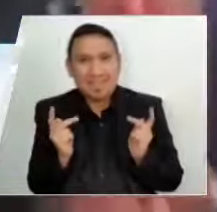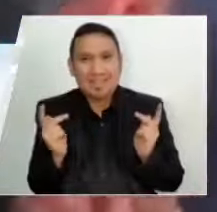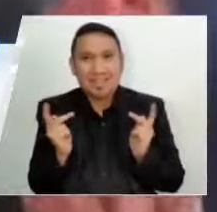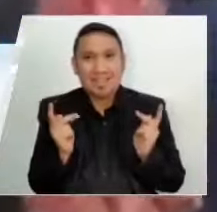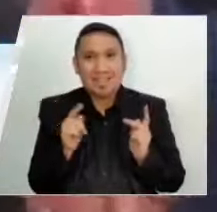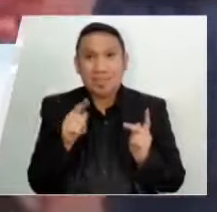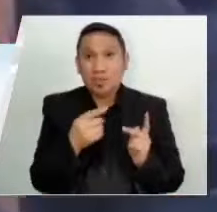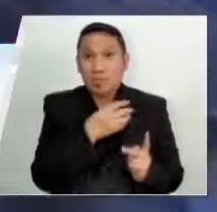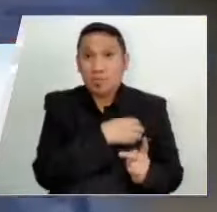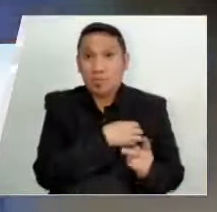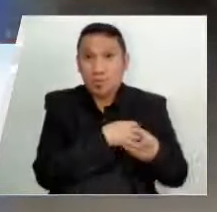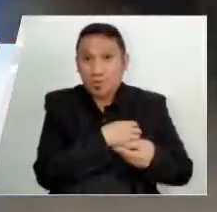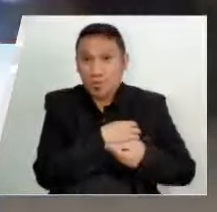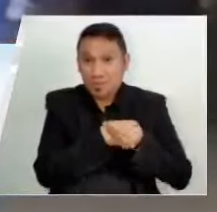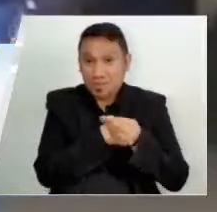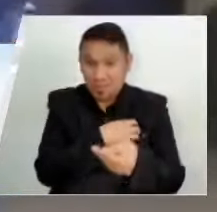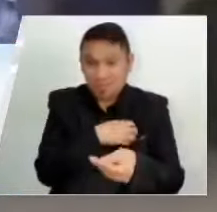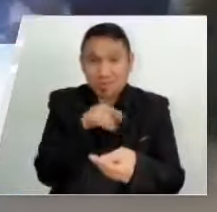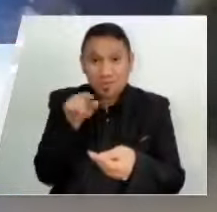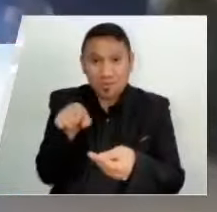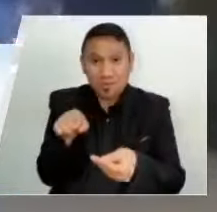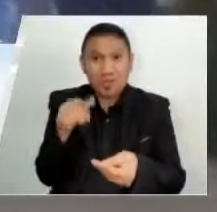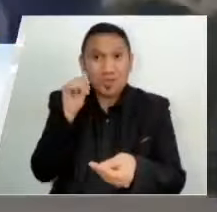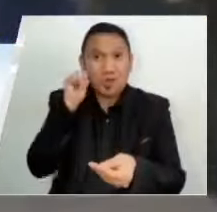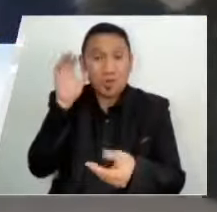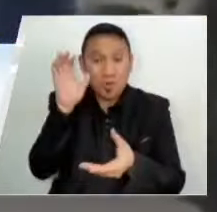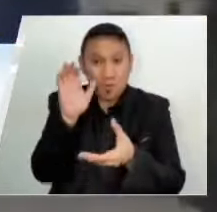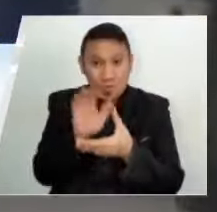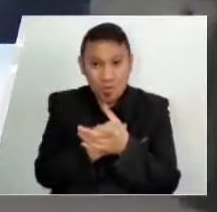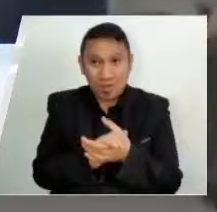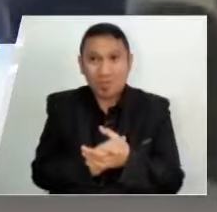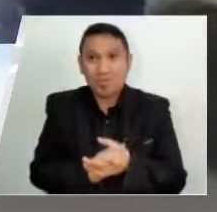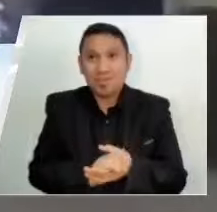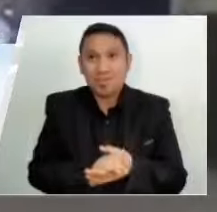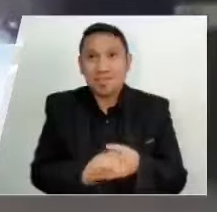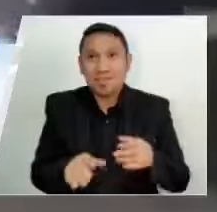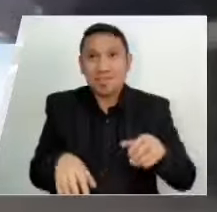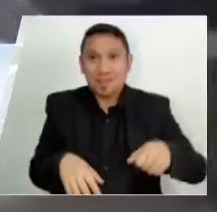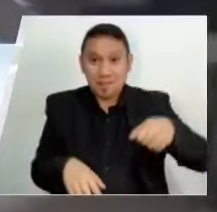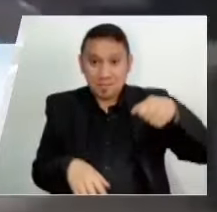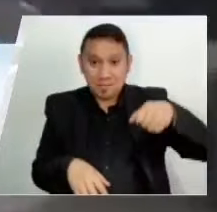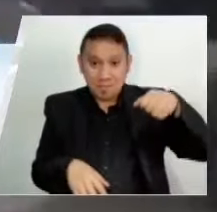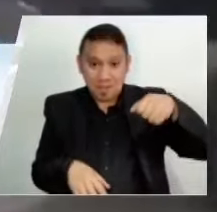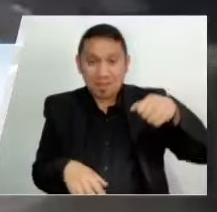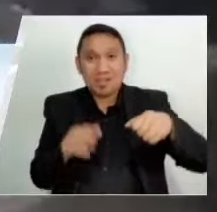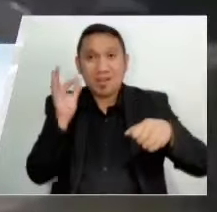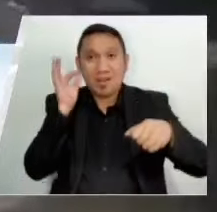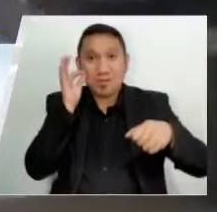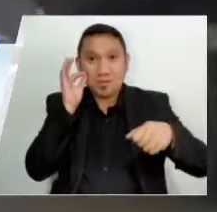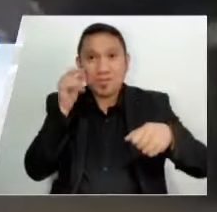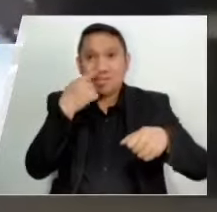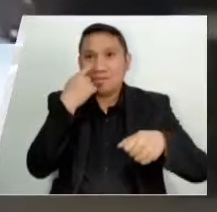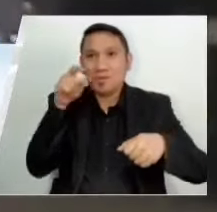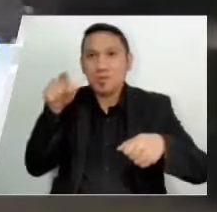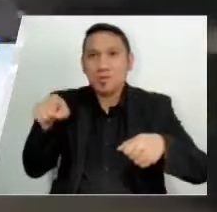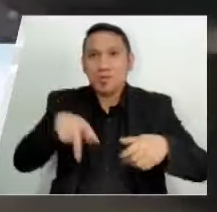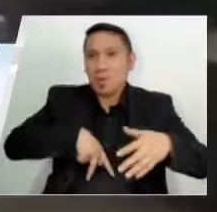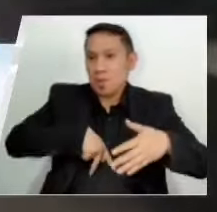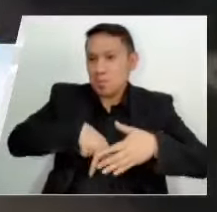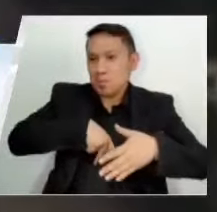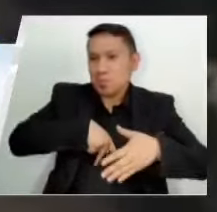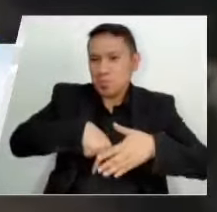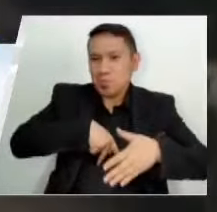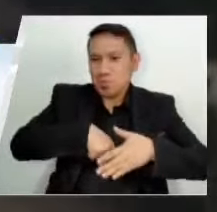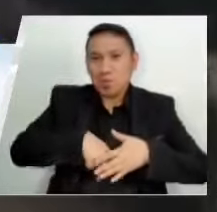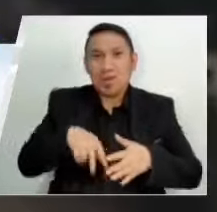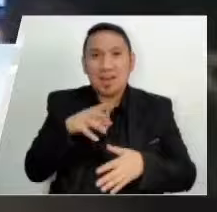ang regalo sa kanyang may bahay, isang bag ng prutas. Buntis pala kasi ang asawa niyang pulis din, kaya mabuti